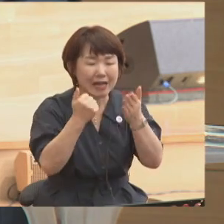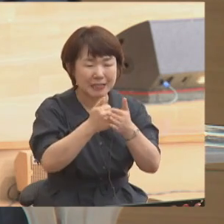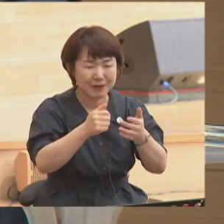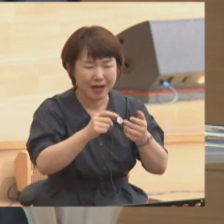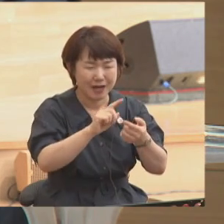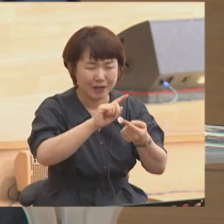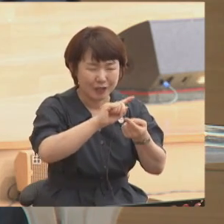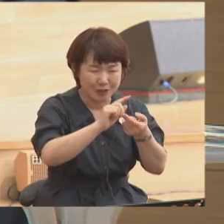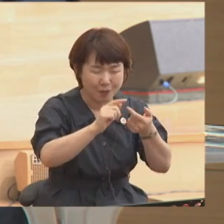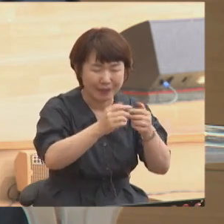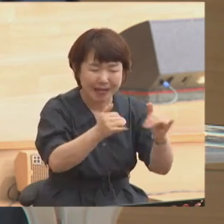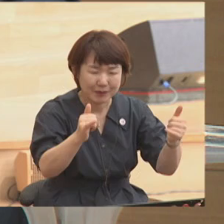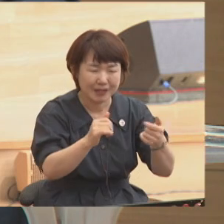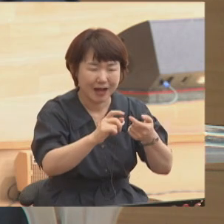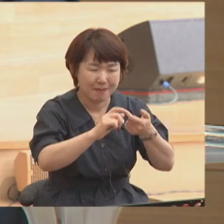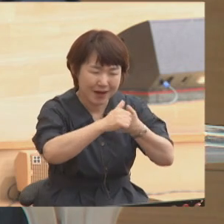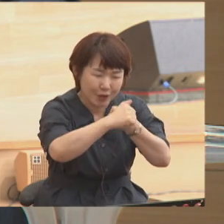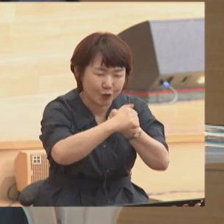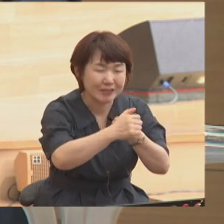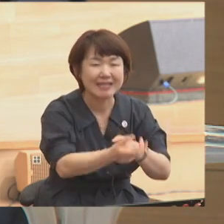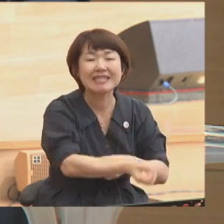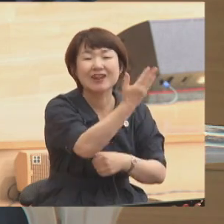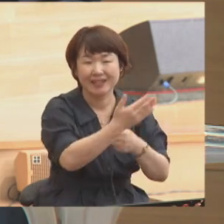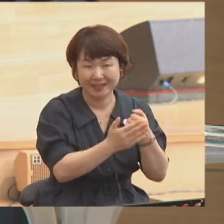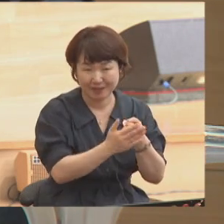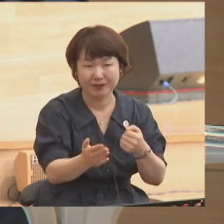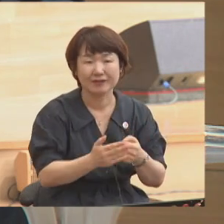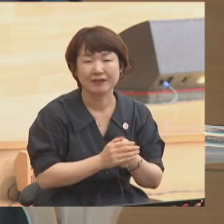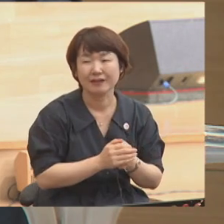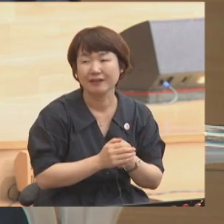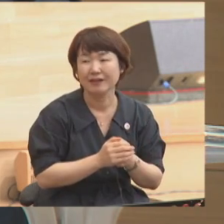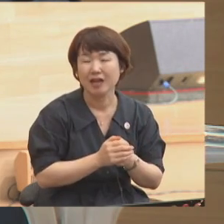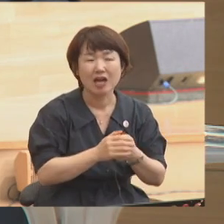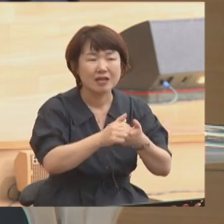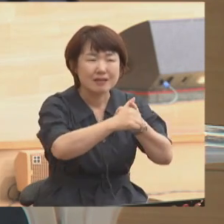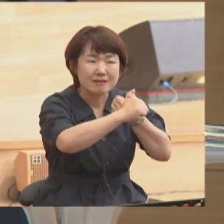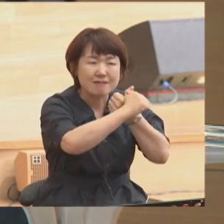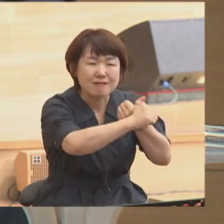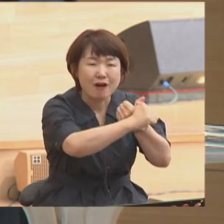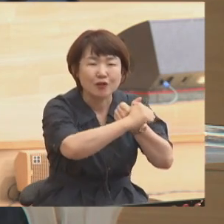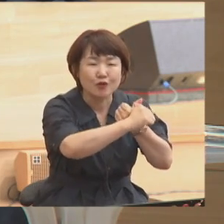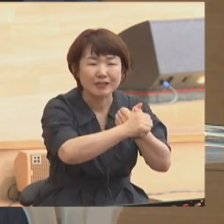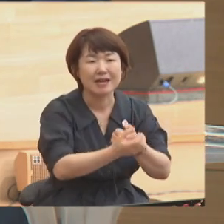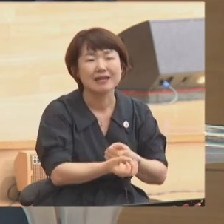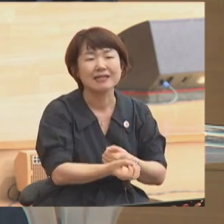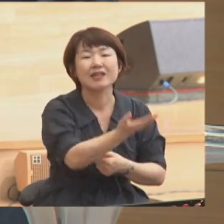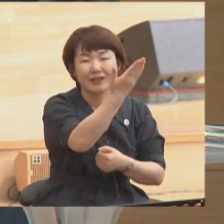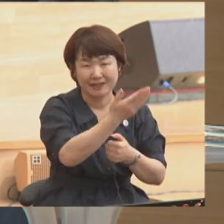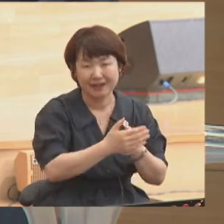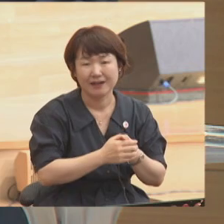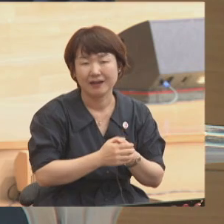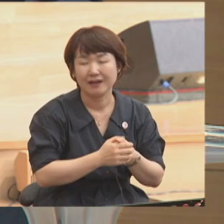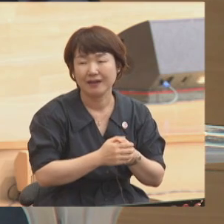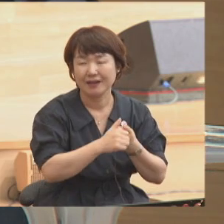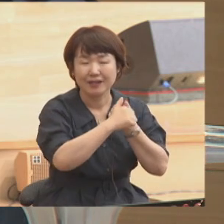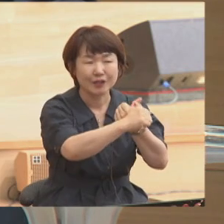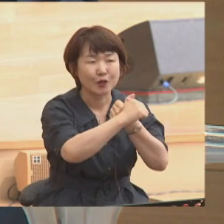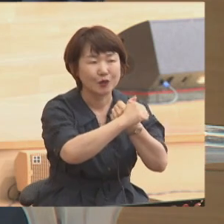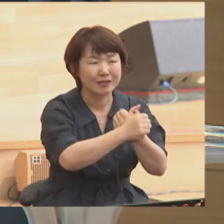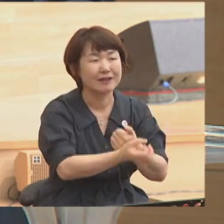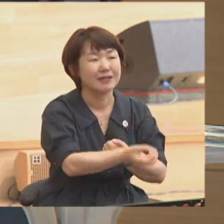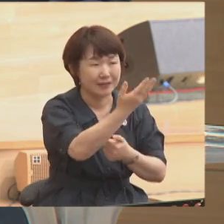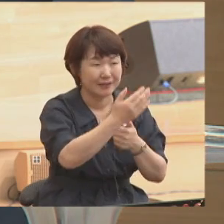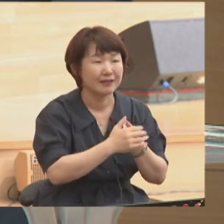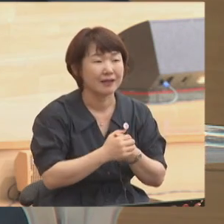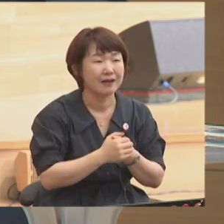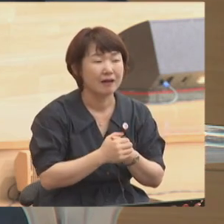미 사람들과 겨루어 이겼음이니라. 아멘. 저게 보세요. 겨루어 이겼다. 겨루어 이겼다.